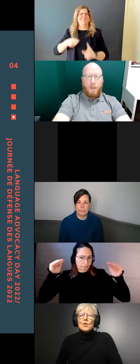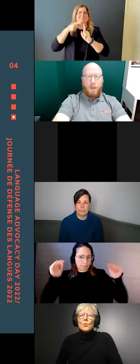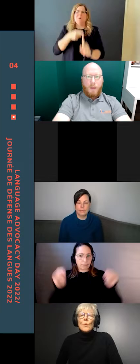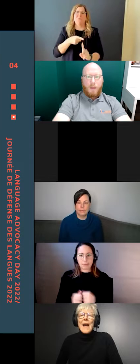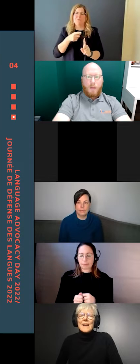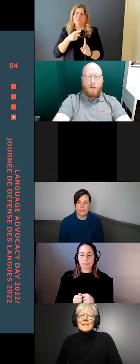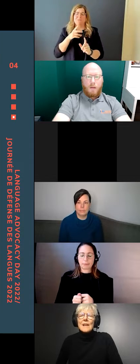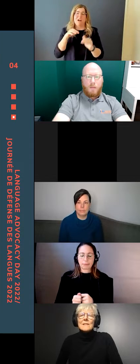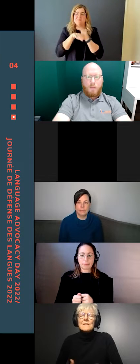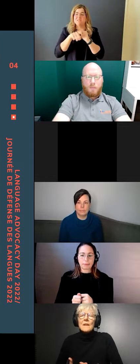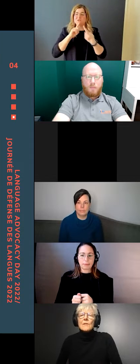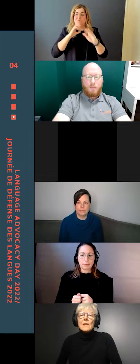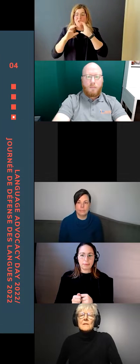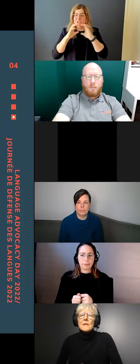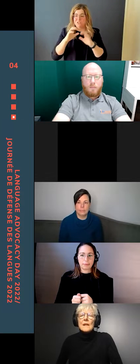y a plusieurs niveaux.